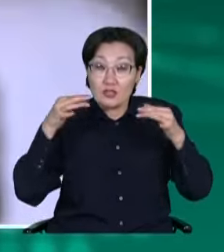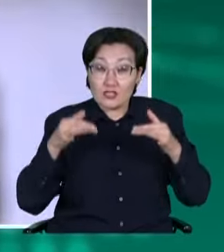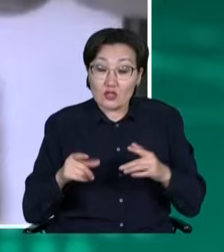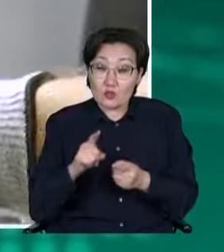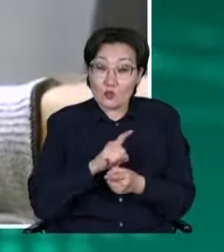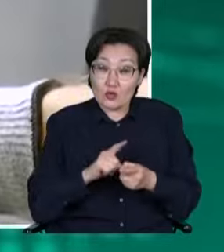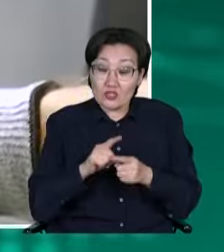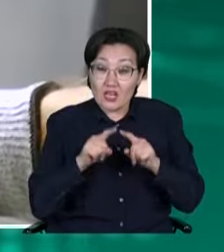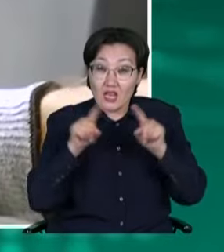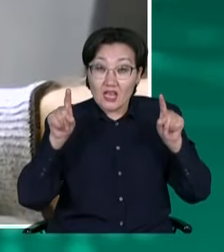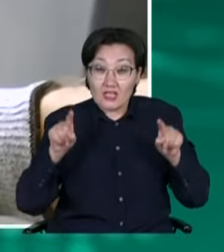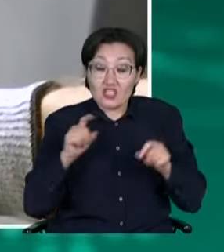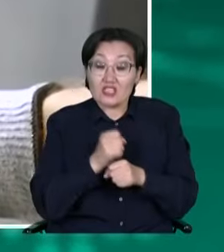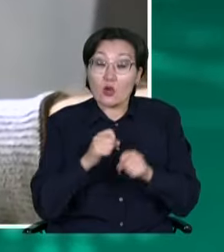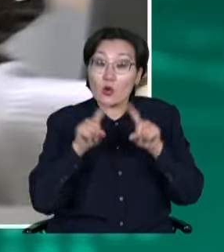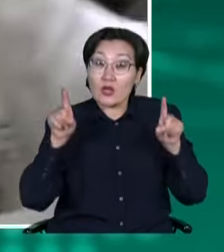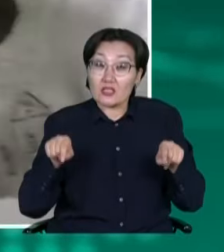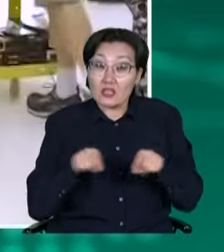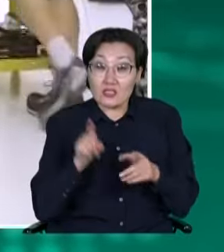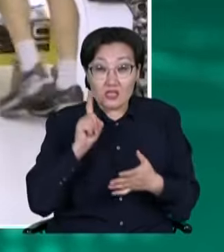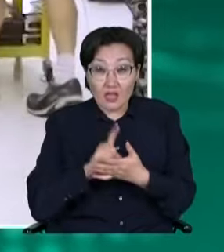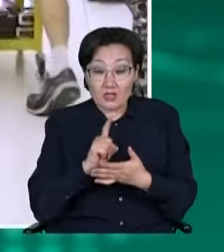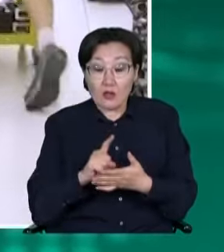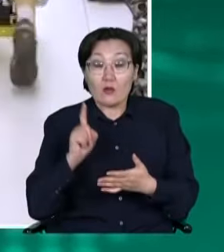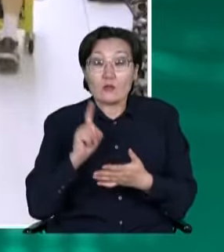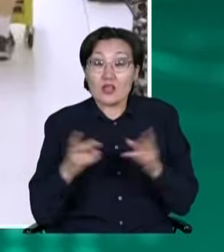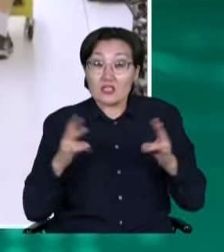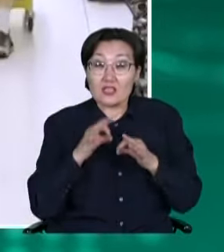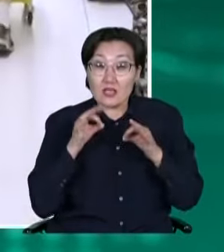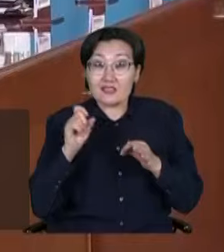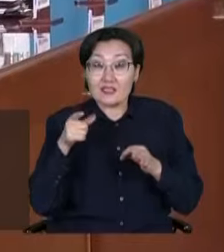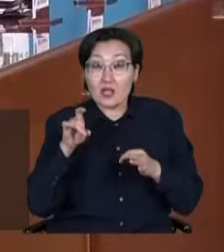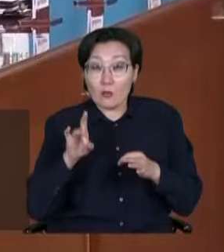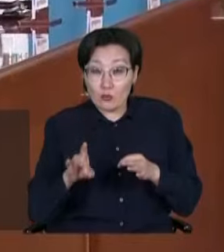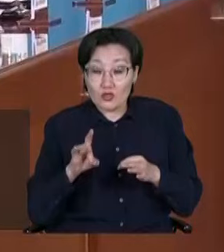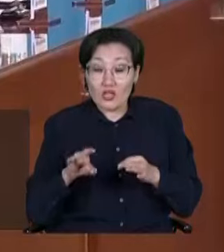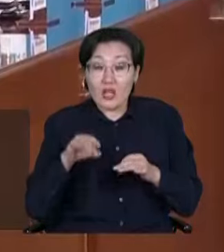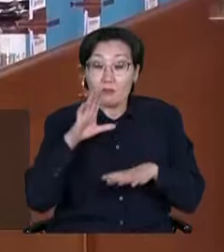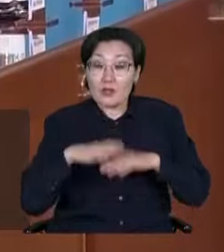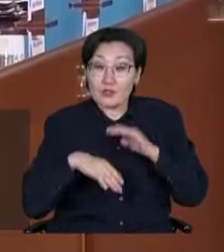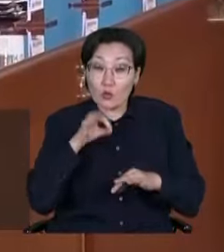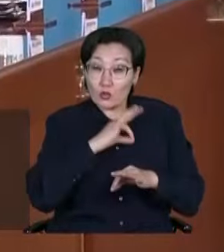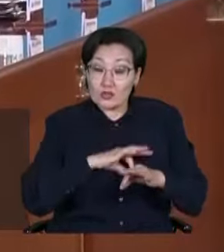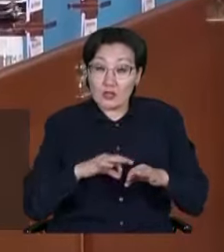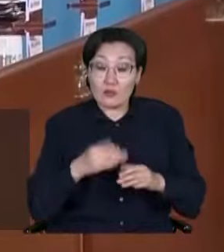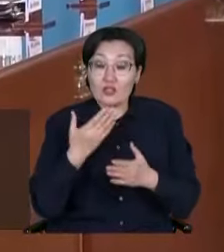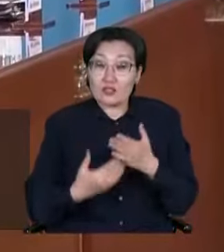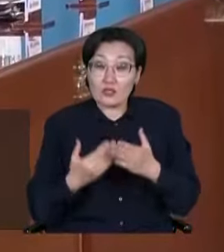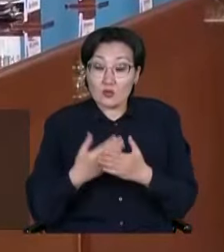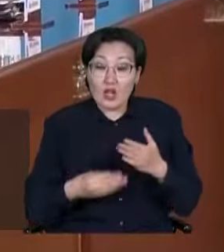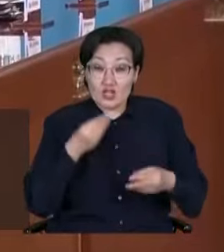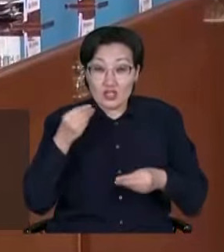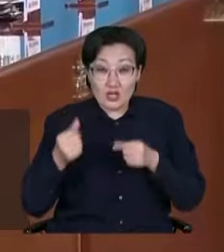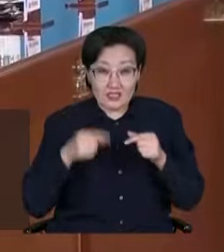картасы болуы қажет деген Тоқаев Сингапур тәжірибесін қолдануға кеңес берді. Нақты айтқанда, жасанды